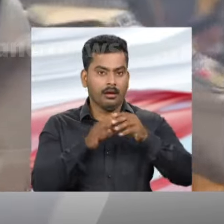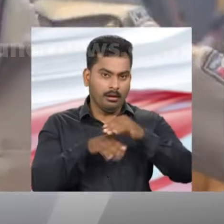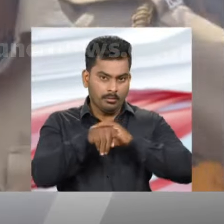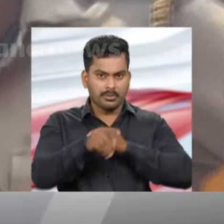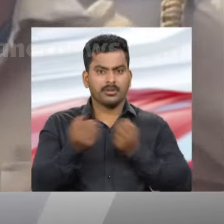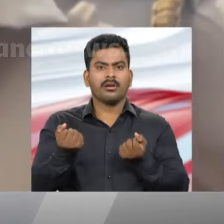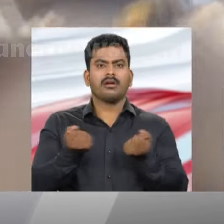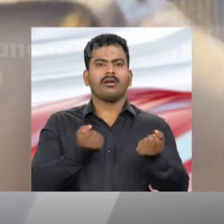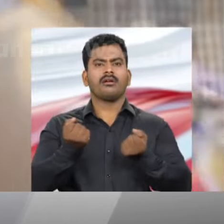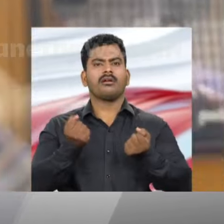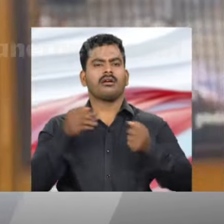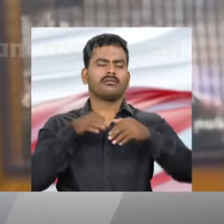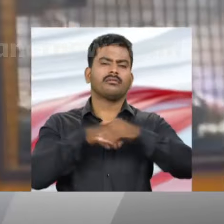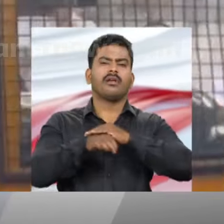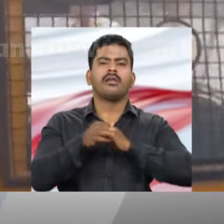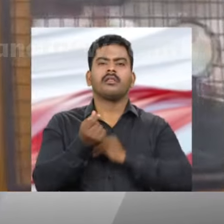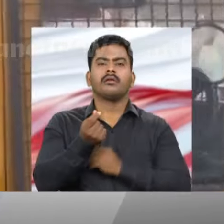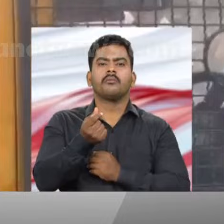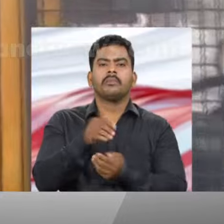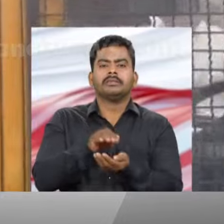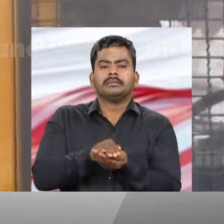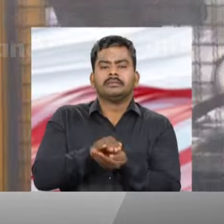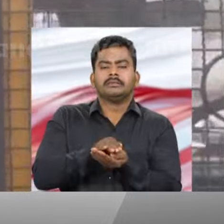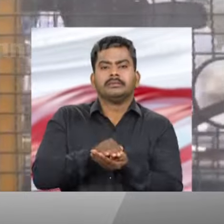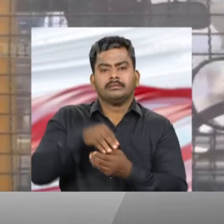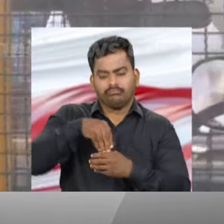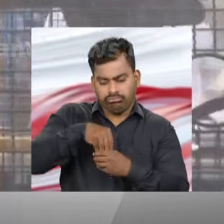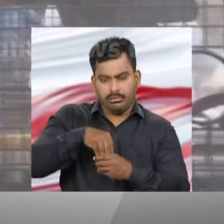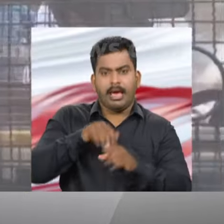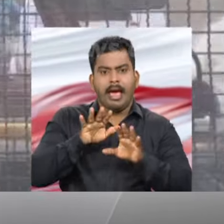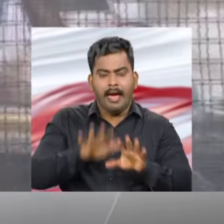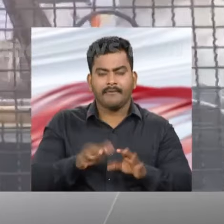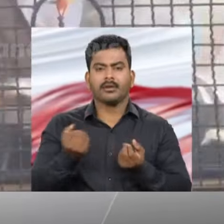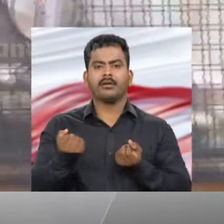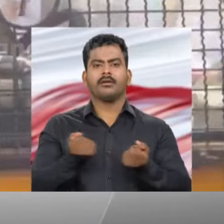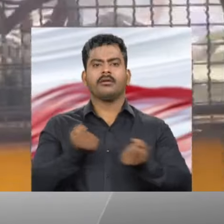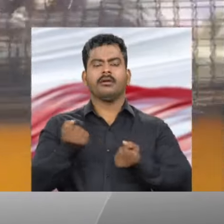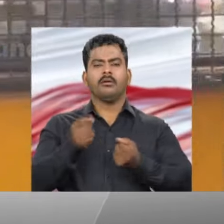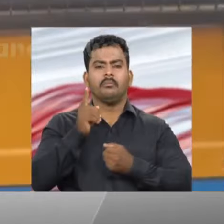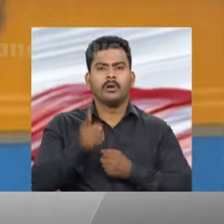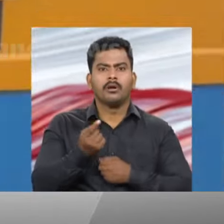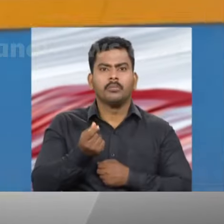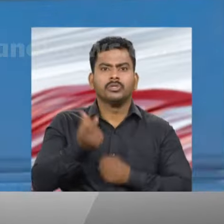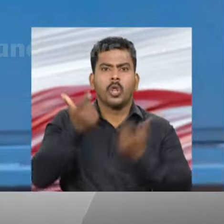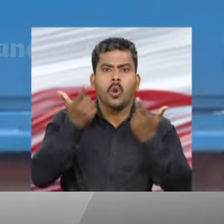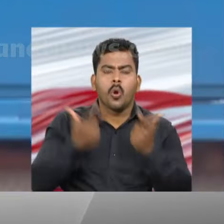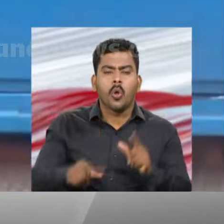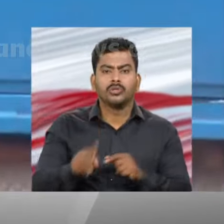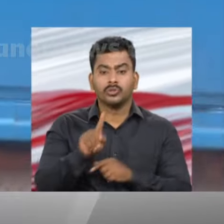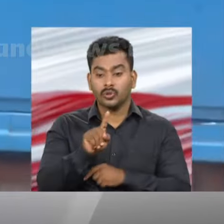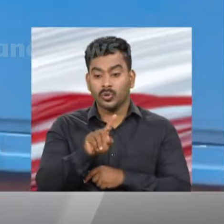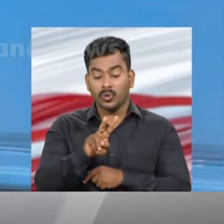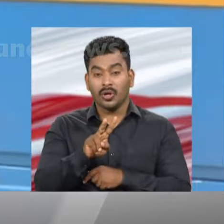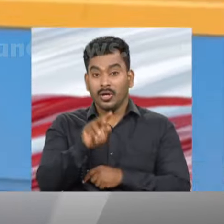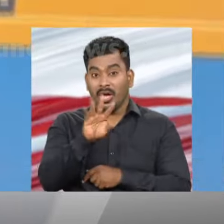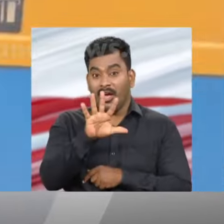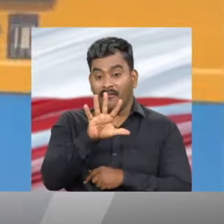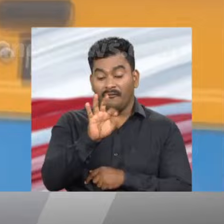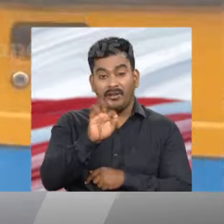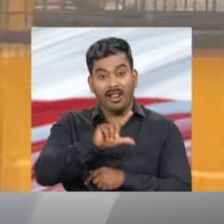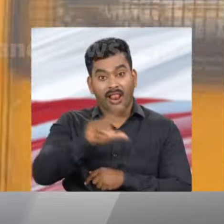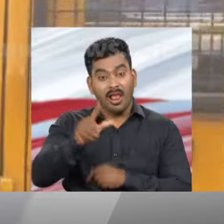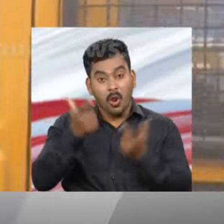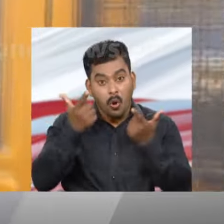ഉച്ചയ്ക്ക് 2:30 വിവരങ്ങളുമായി കാസർഗോഡ് നിന്ന് ഫൈസൽ ബിൻ അഹമ്മദ് ചേരുന്നു. ഫൈസൽ, എന്താണ് സംഭവിച്ചത്? ഇത്രയധികം പണം കൊണ്ടുപോകുമ്പോൾ